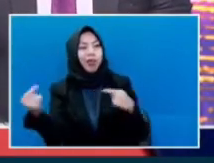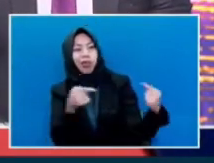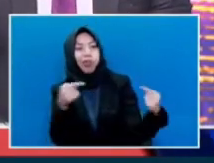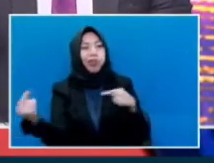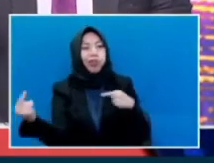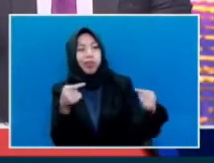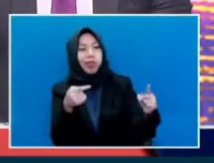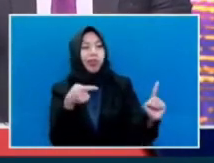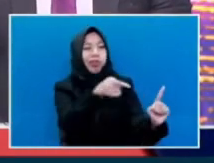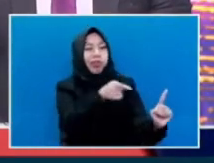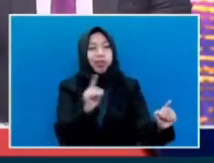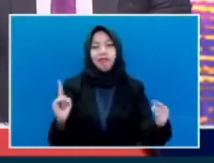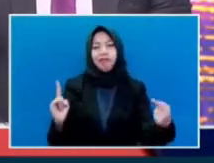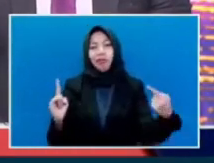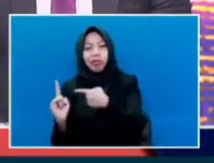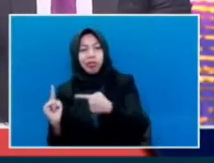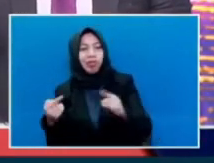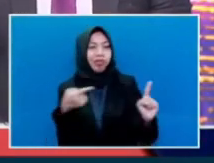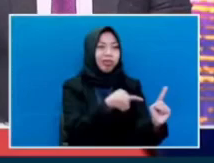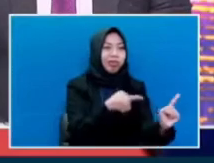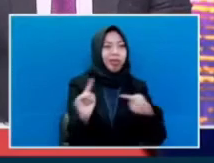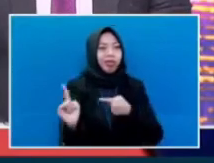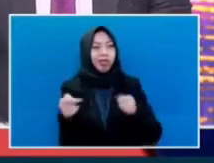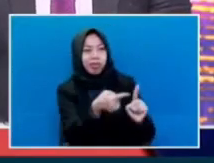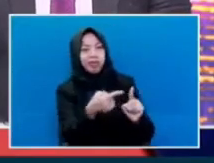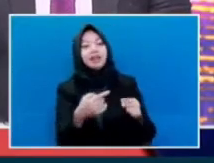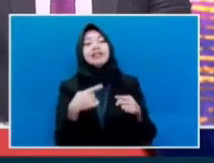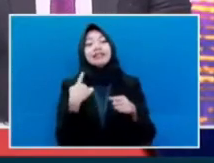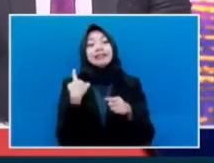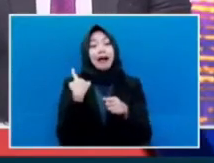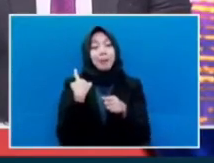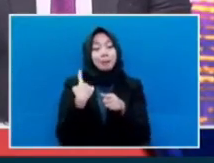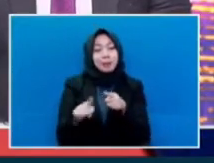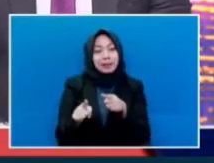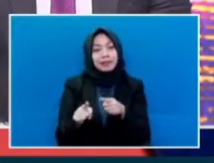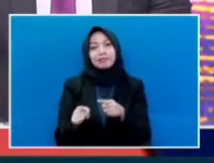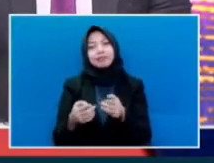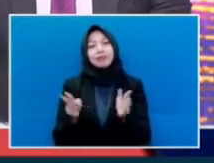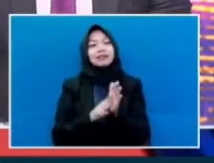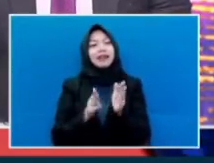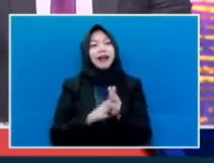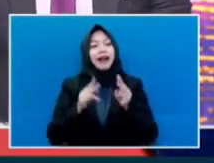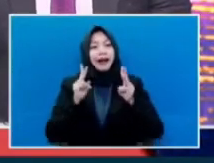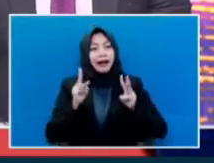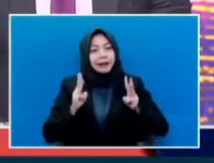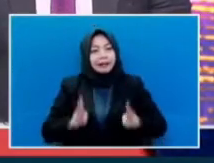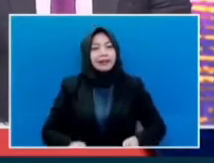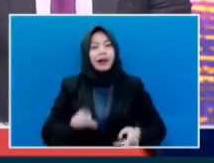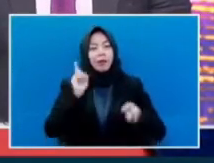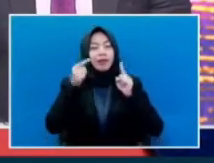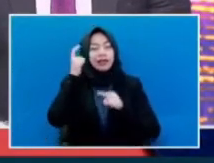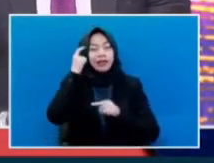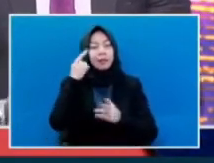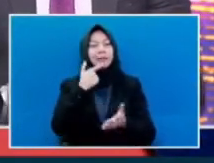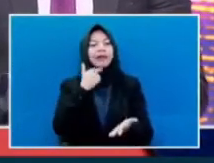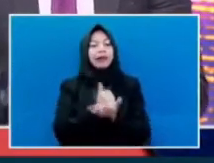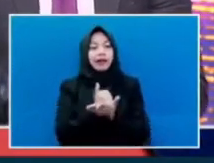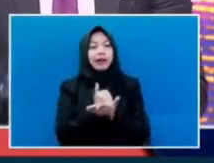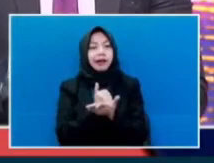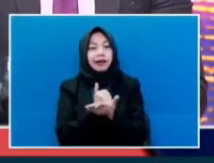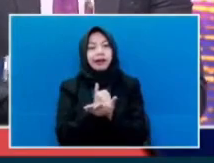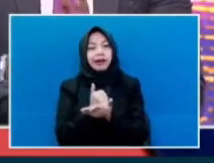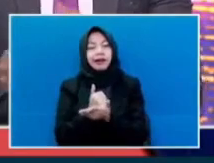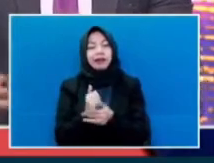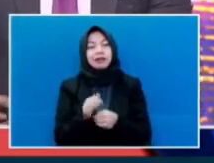penting menurut saya klarifikasi tentang Apa itu pentingnya etika politik itu jadi penting bagi PDIP gitu He Itu dari sisi